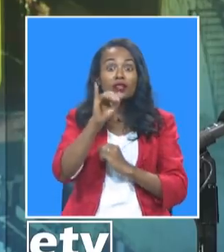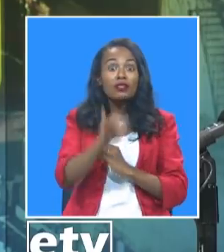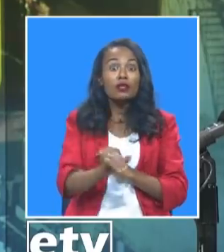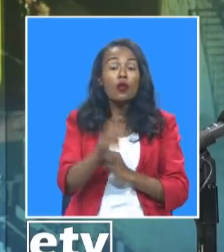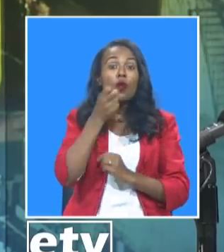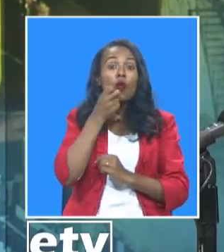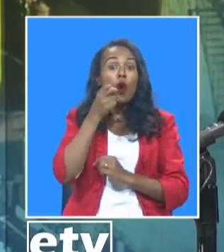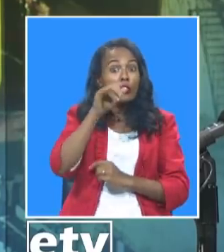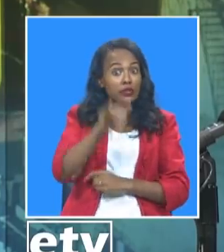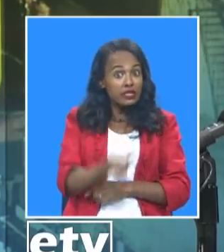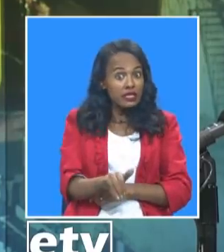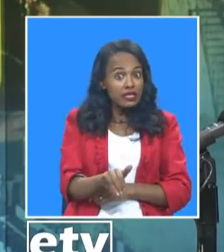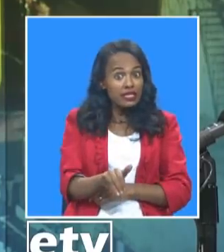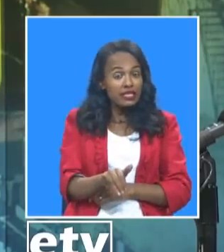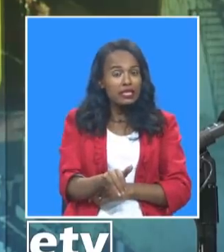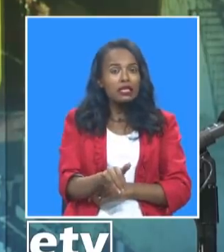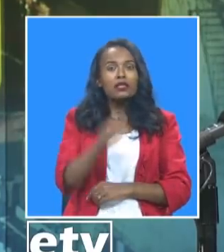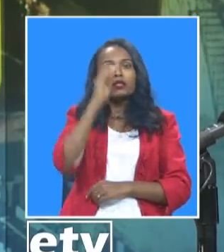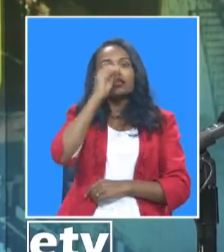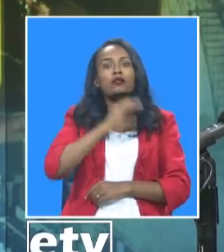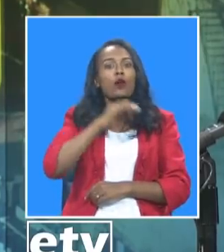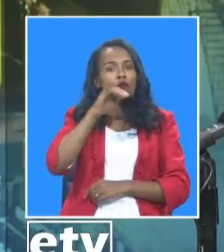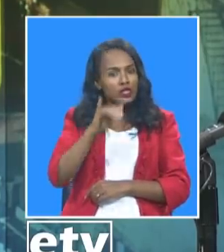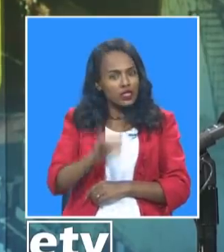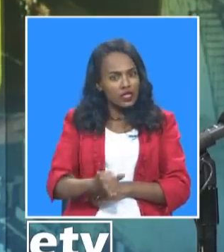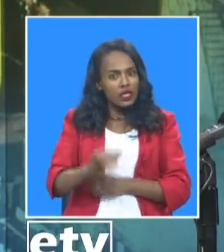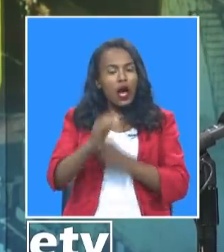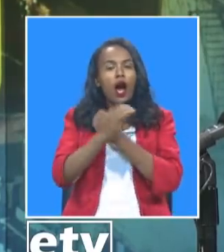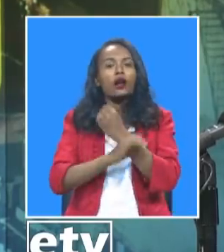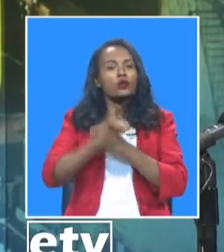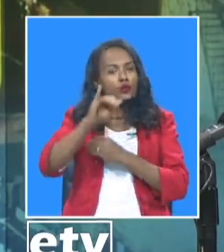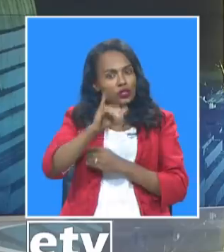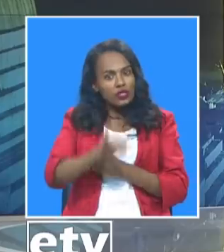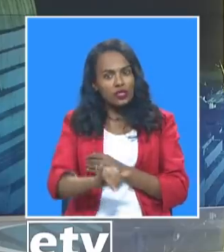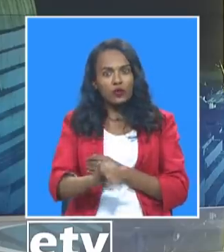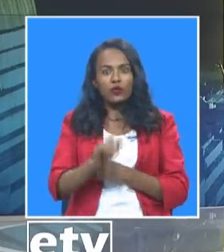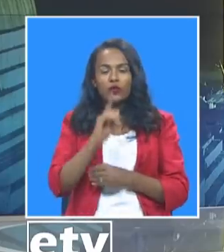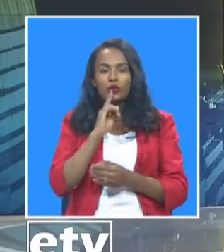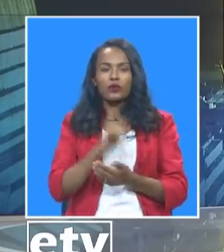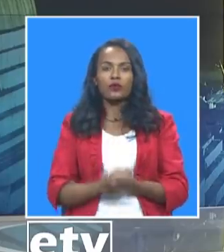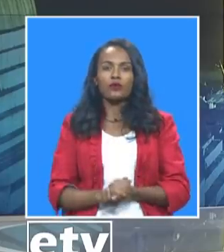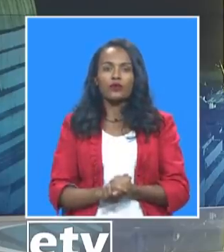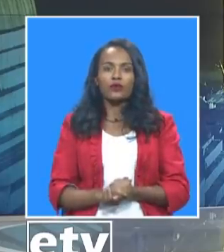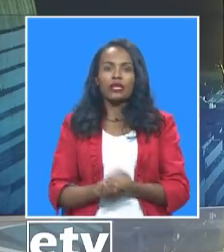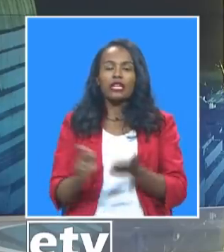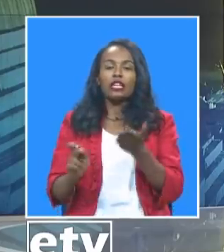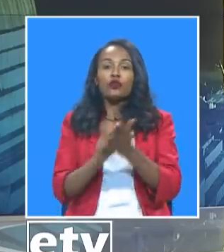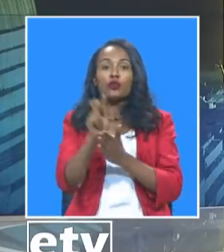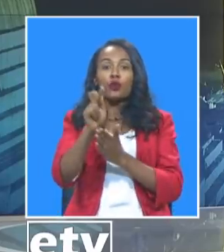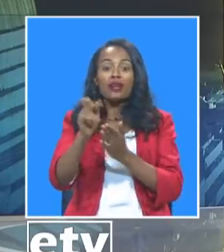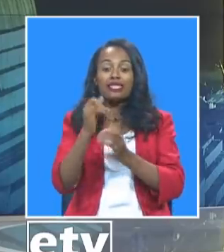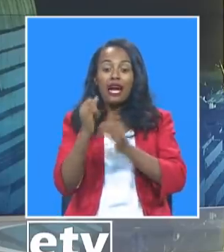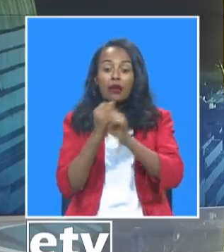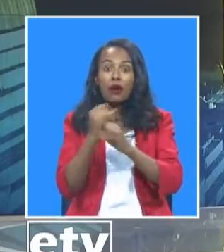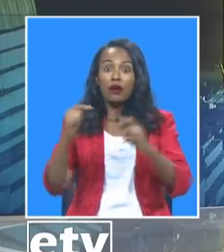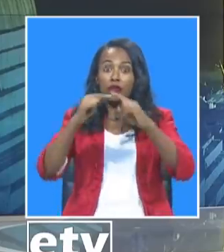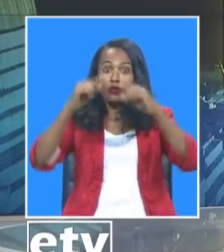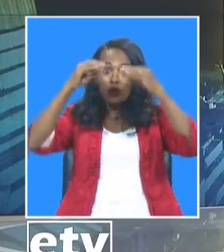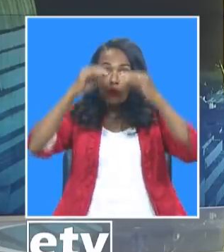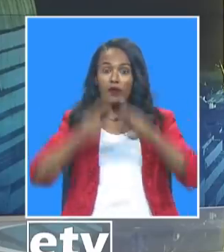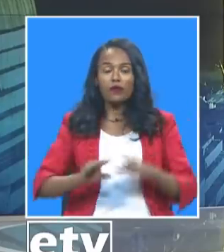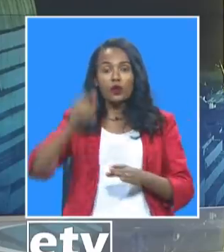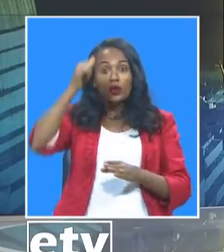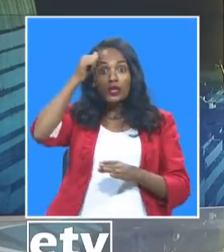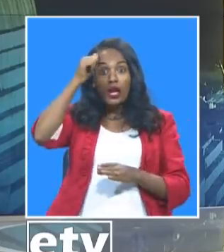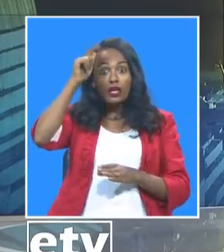ውሃውም ያለው እዚ ነው፣ ሰዎቹም ያሉት እዚ ነው፣ አገሮቹም ያሉት እዚ ነው። የዲፕሎማሲና ዓለም አቀፍ ግንኙነት መምህሩ እንዳለ